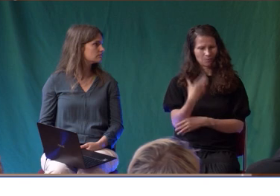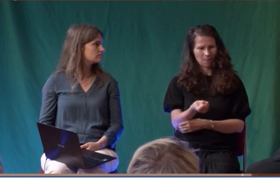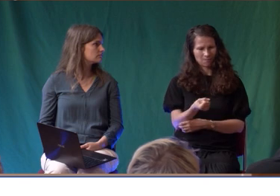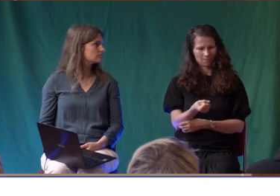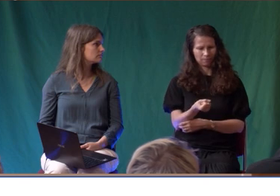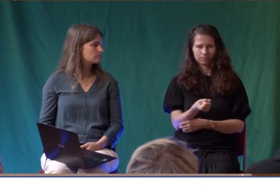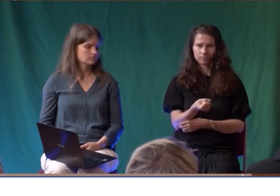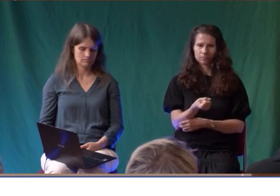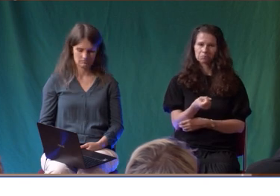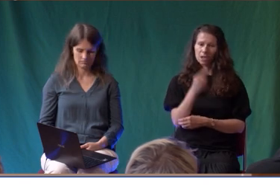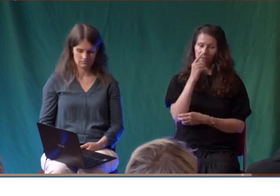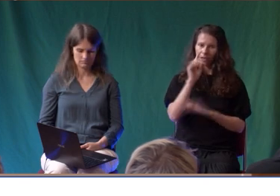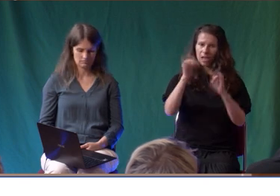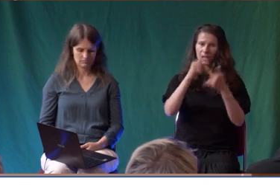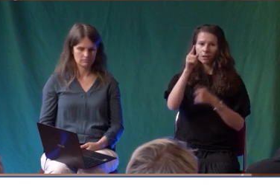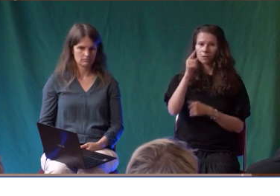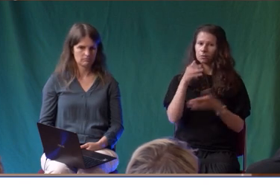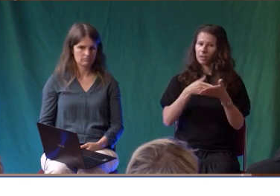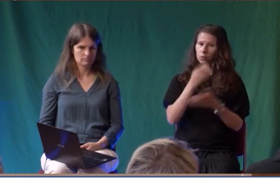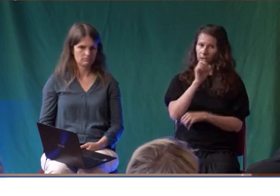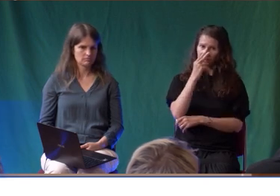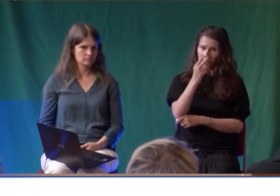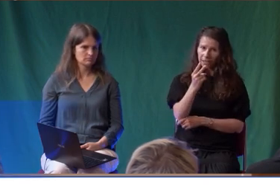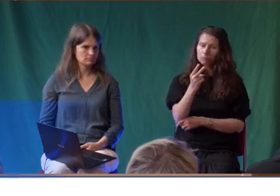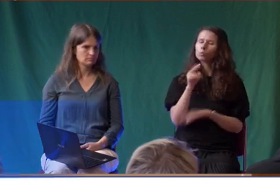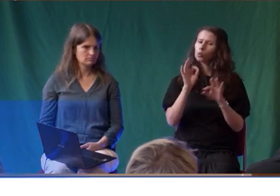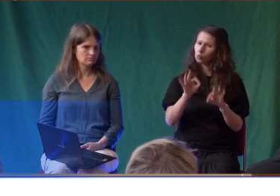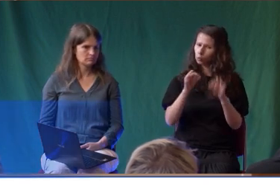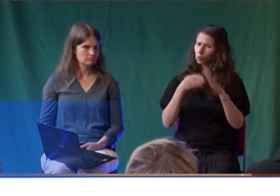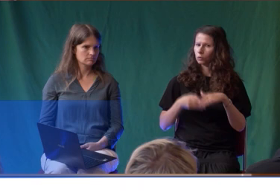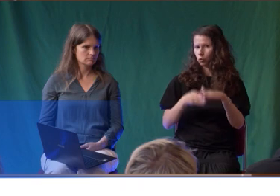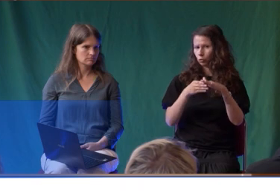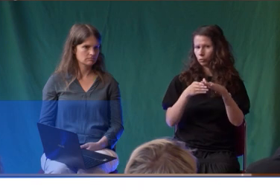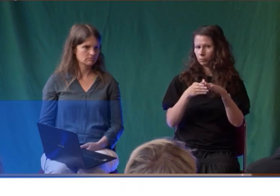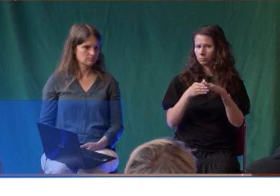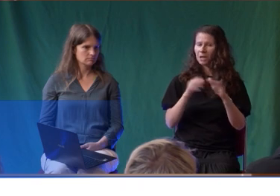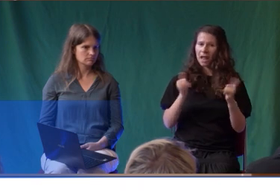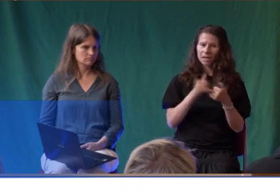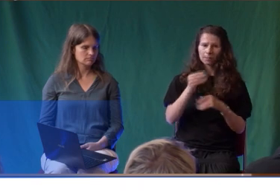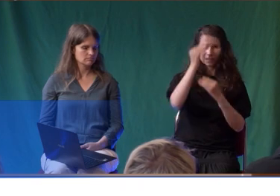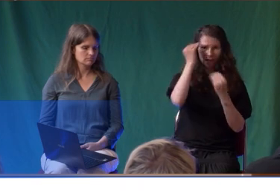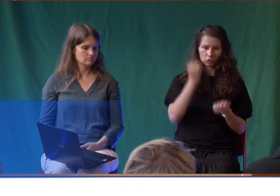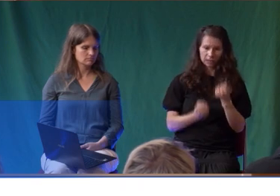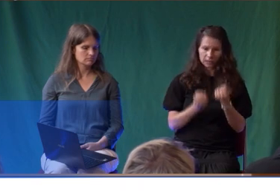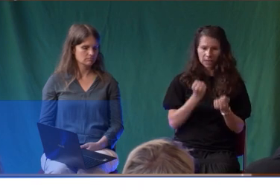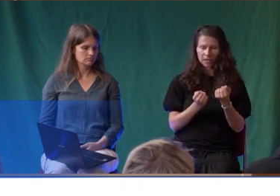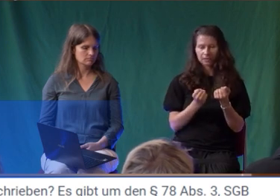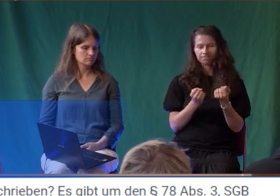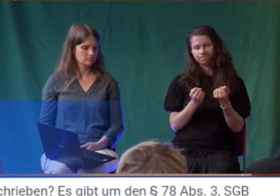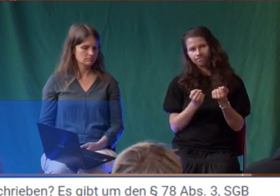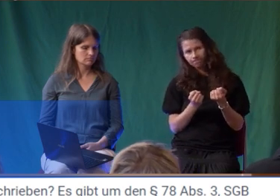sichtbar Behinderte Eltern kriegen mittlerweile ganz gut Unterstützung Eltern mit Lernschwierigkeiten je nach